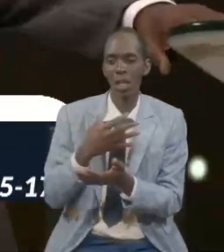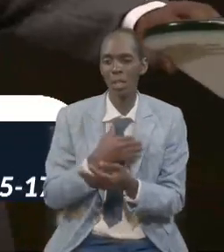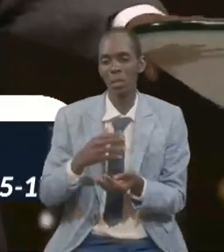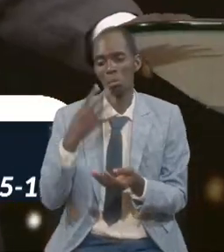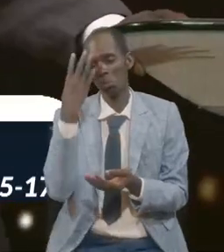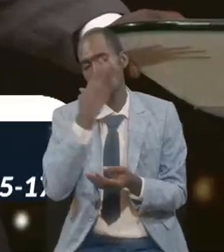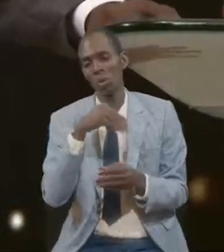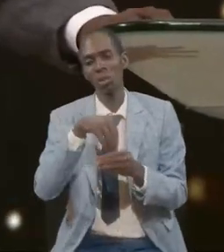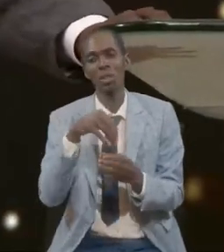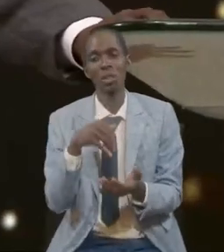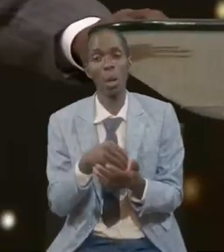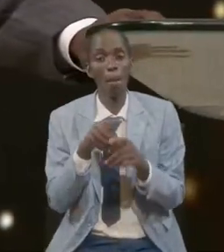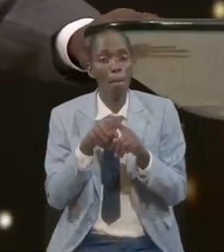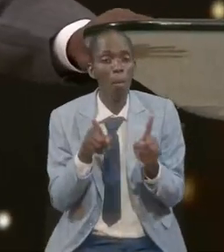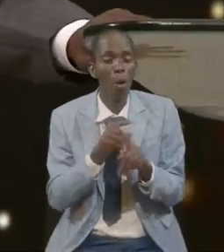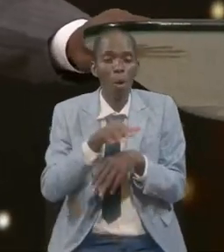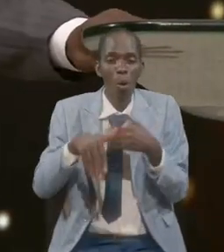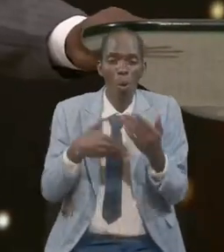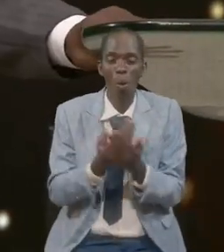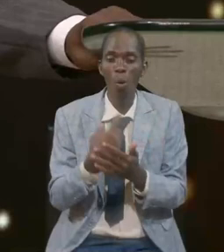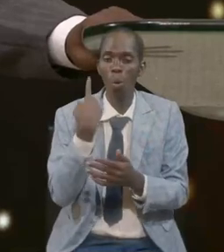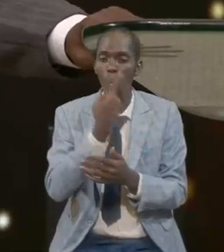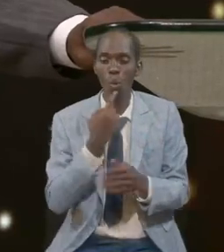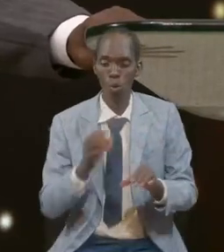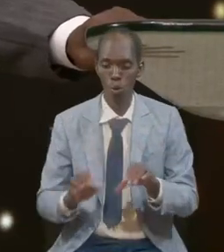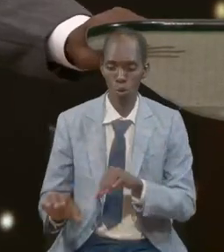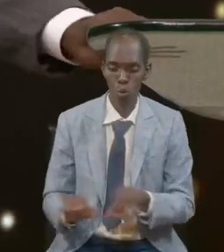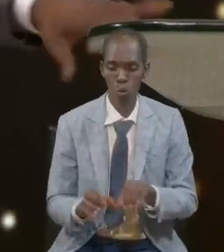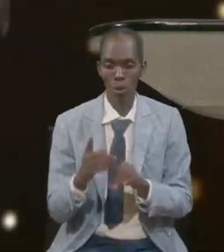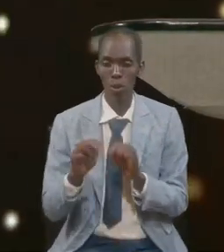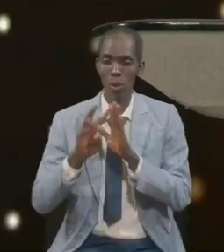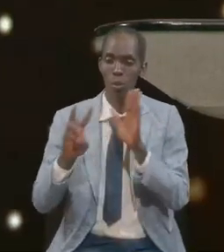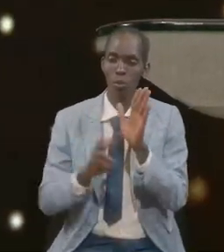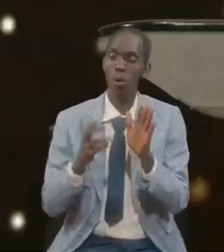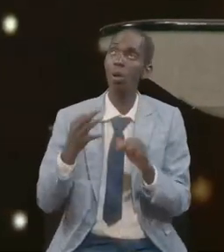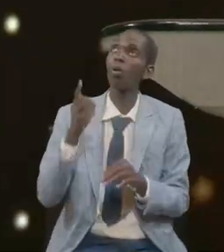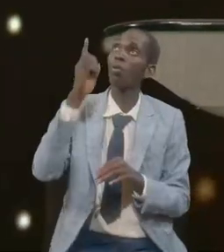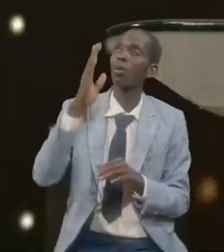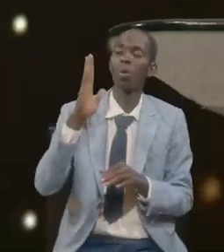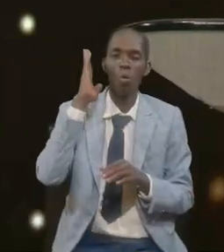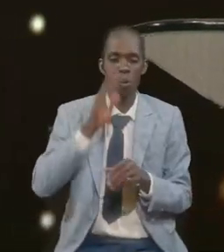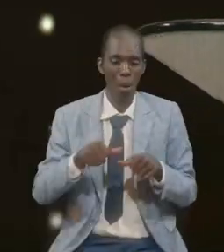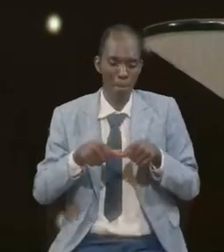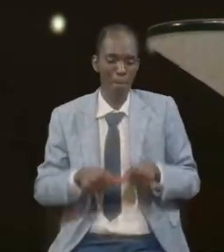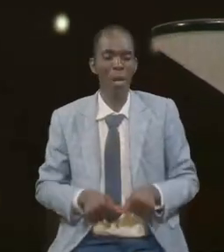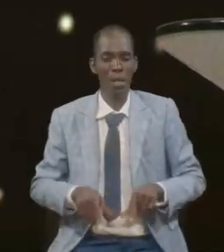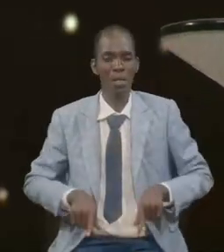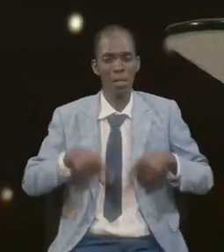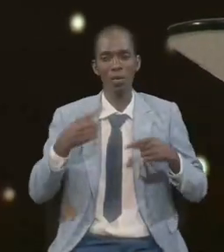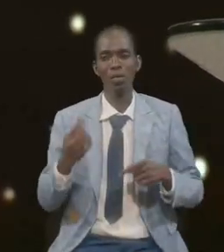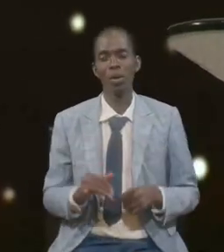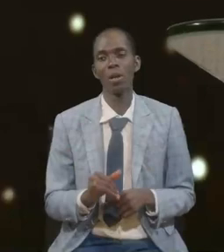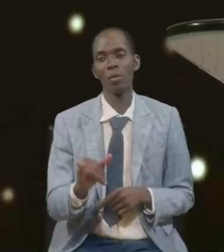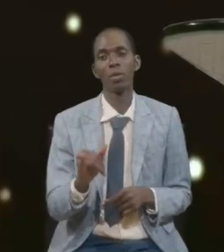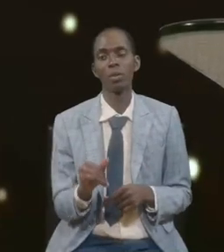ciel. Mais seulement ceux qui font la volonté de Dieu vont demeurer éternellement. Que le